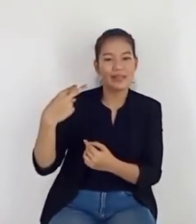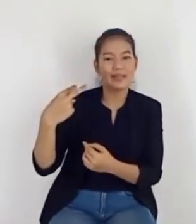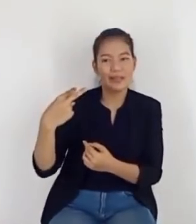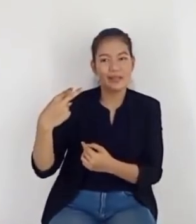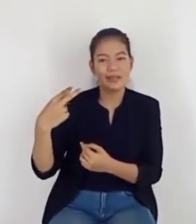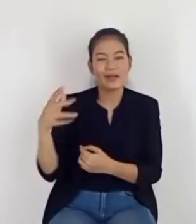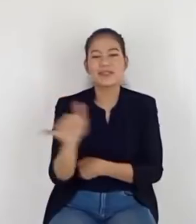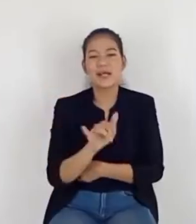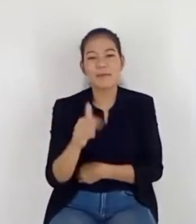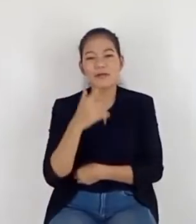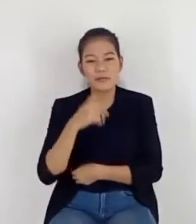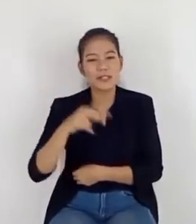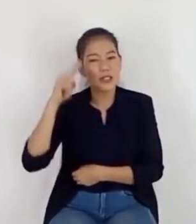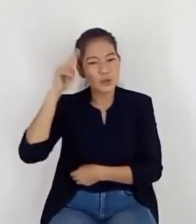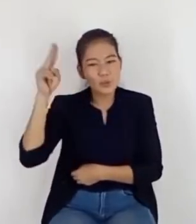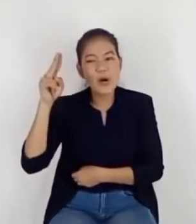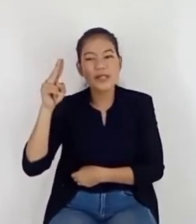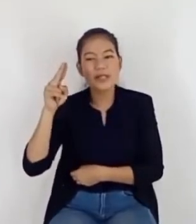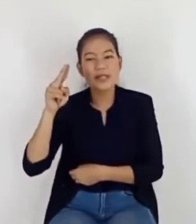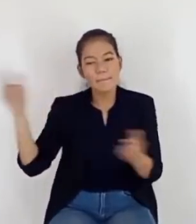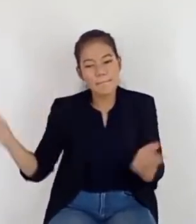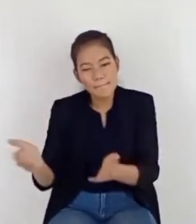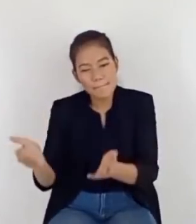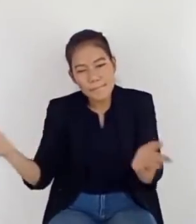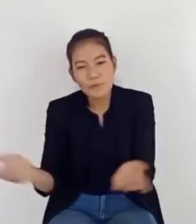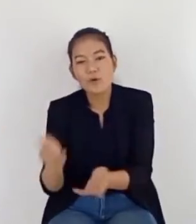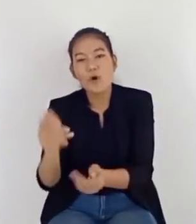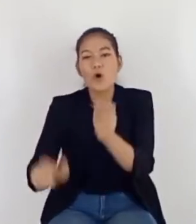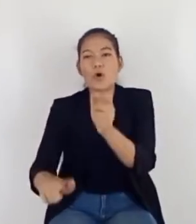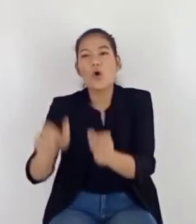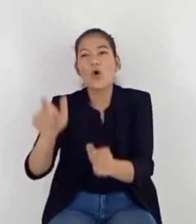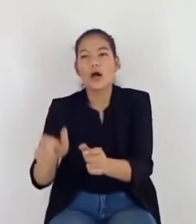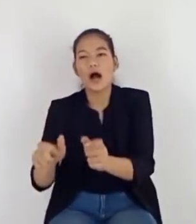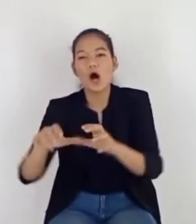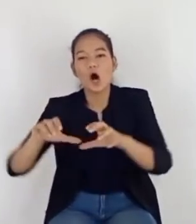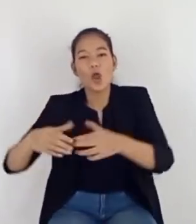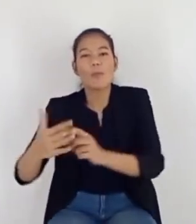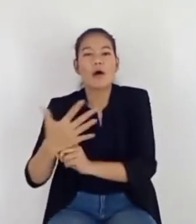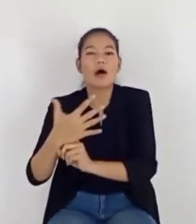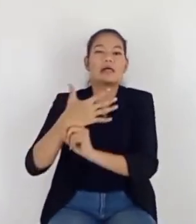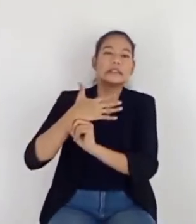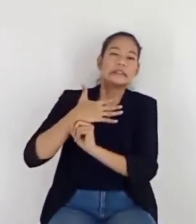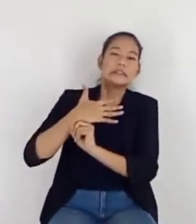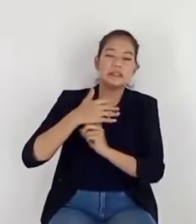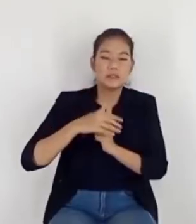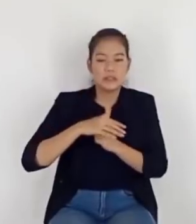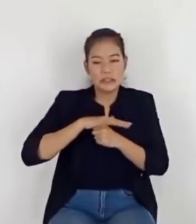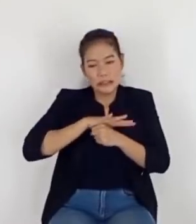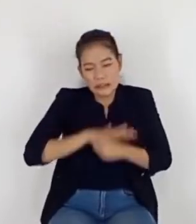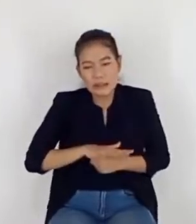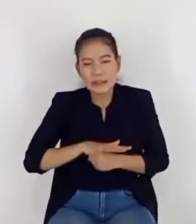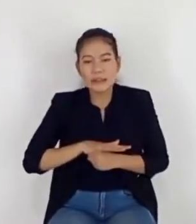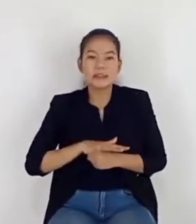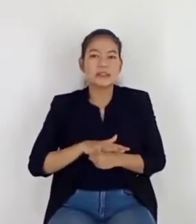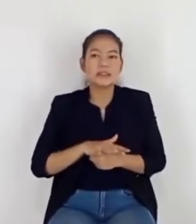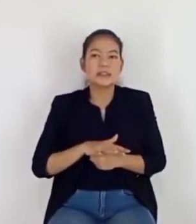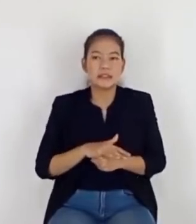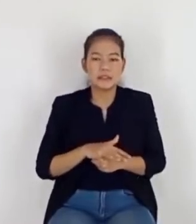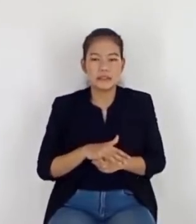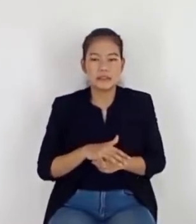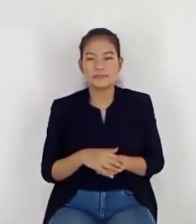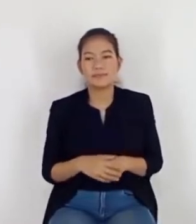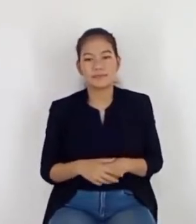Seperti Tuhan menghibur umat Tuhan yang tertindas, yang tertekan dalam